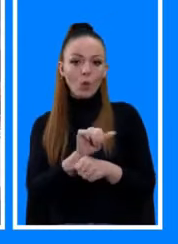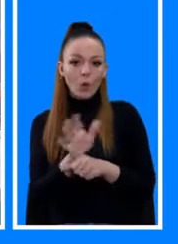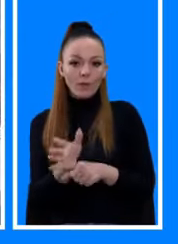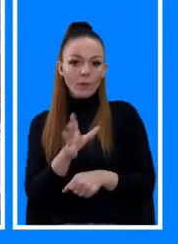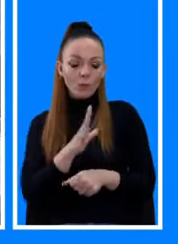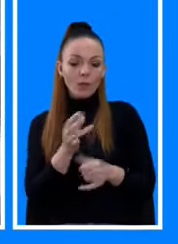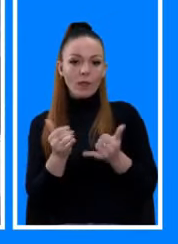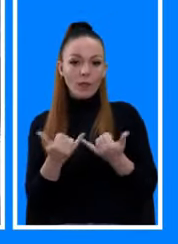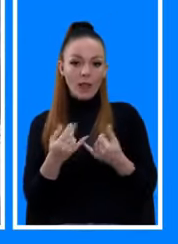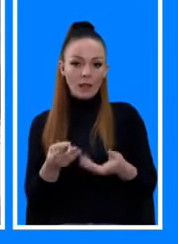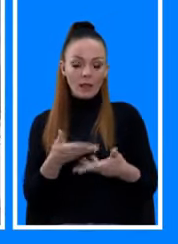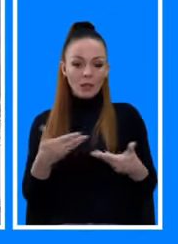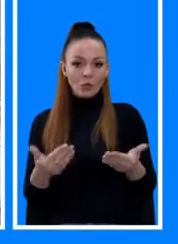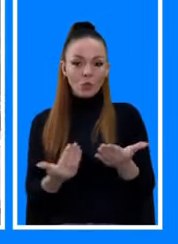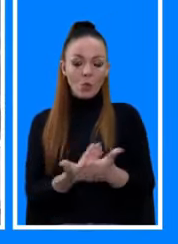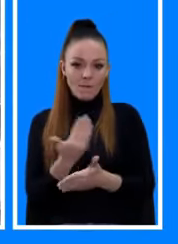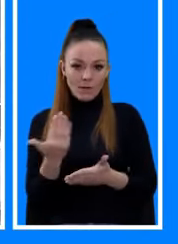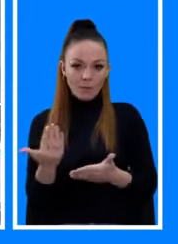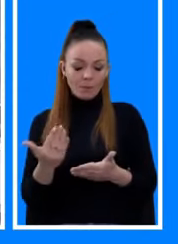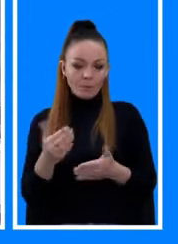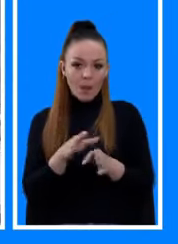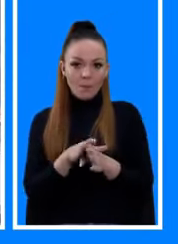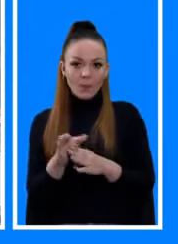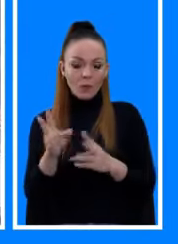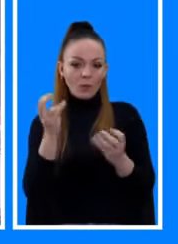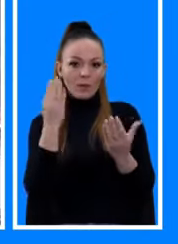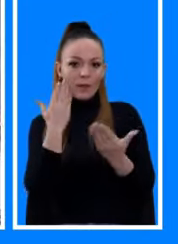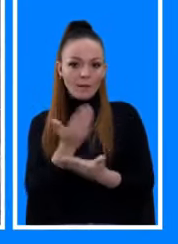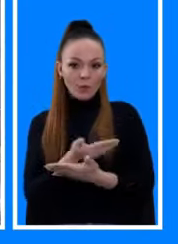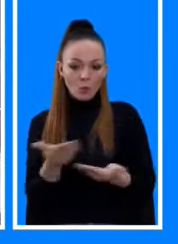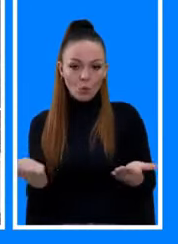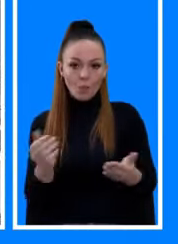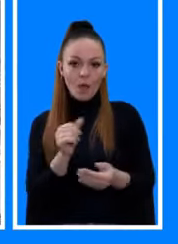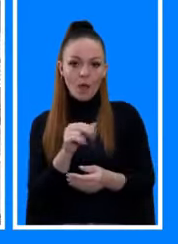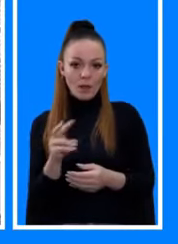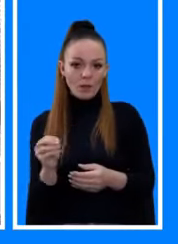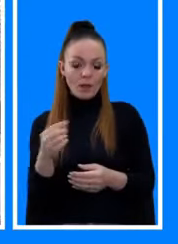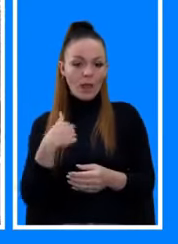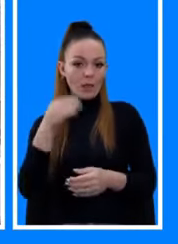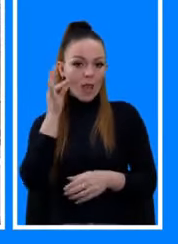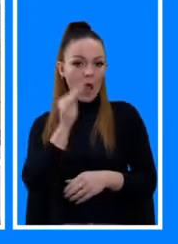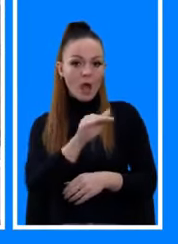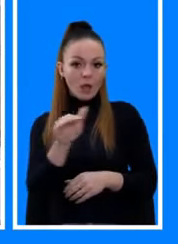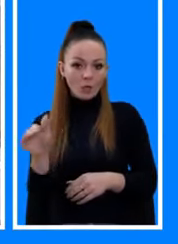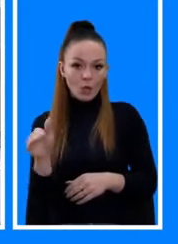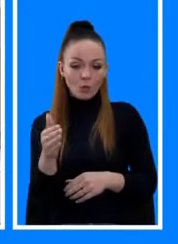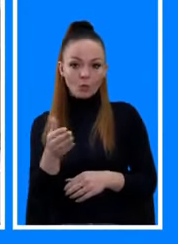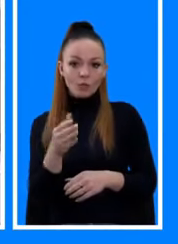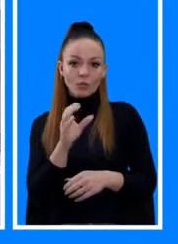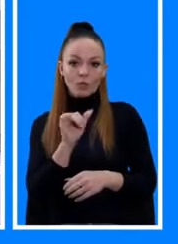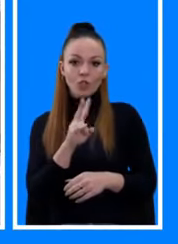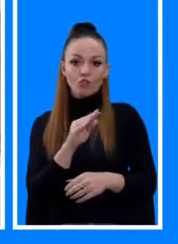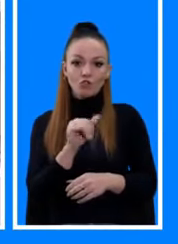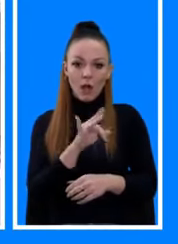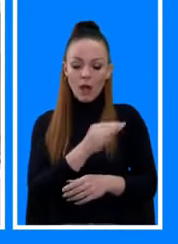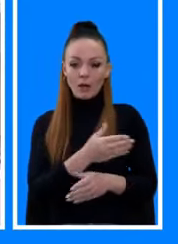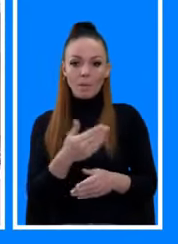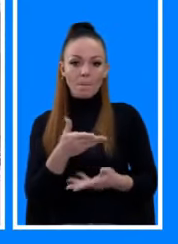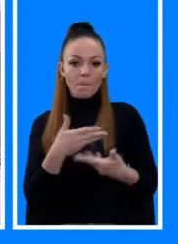нас новим, абсолютно невідомим. Я нагадаю всім і Санжари, як ми боялись цього.